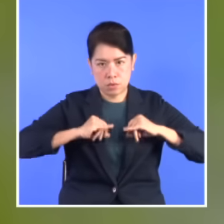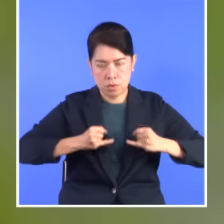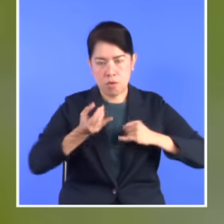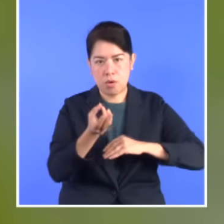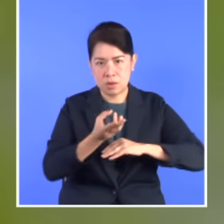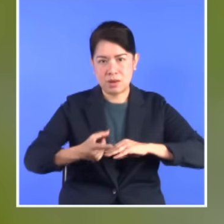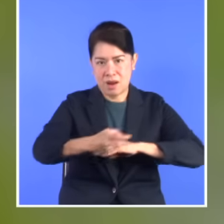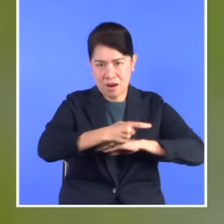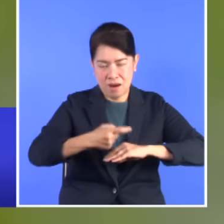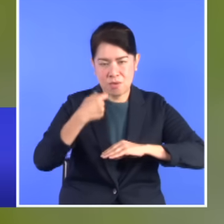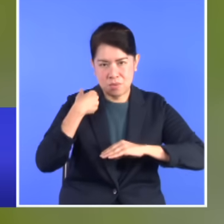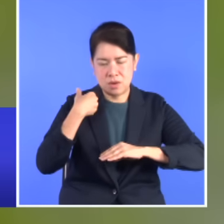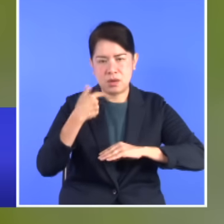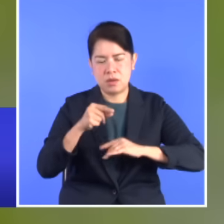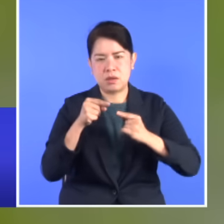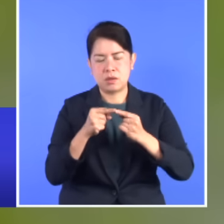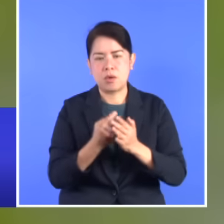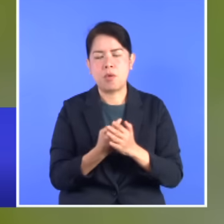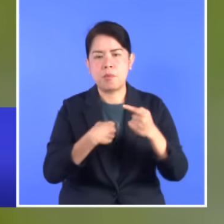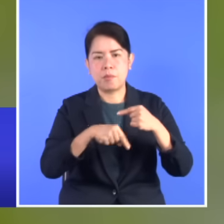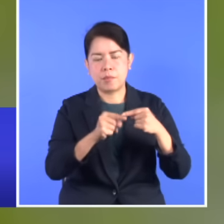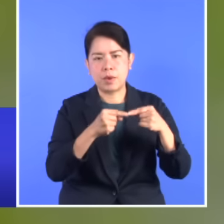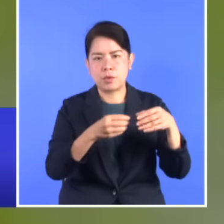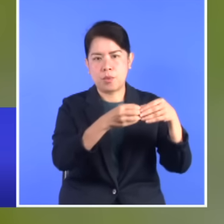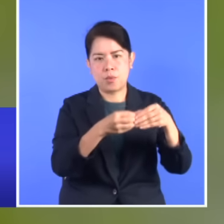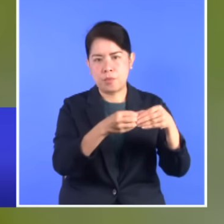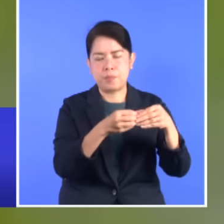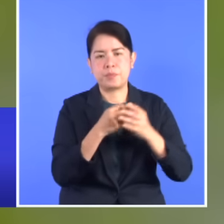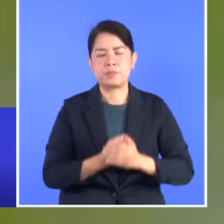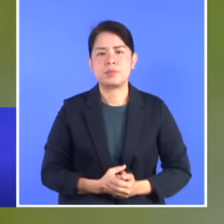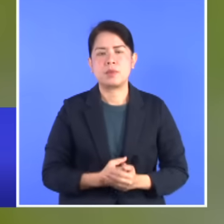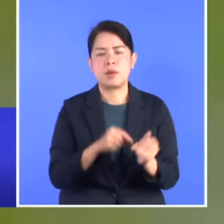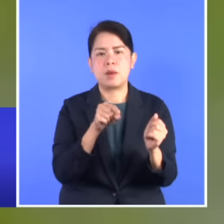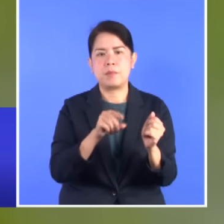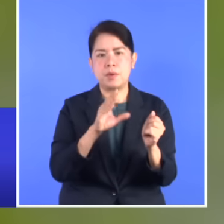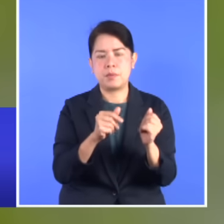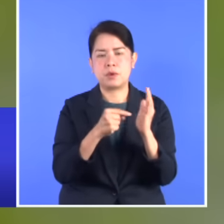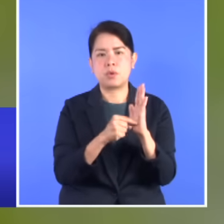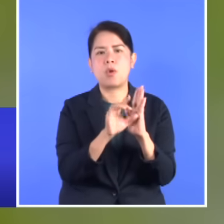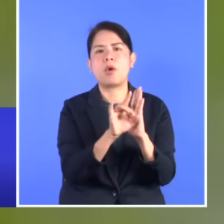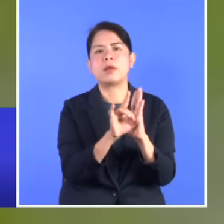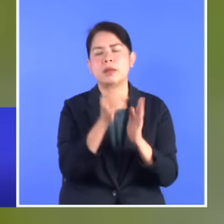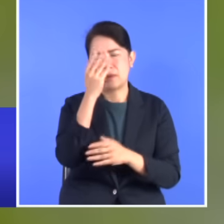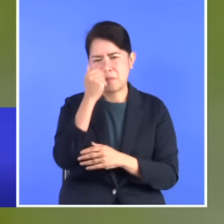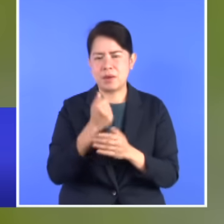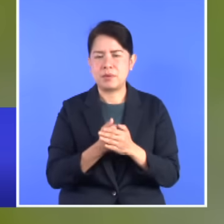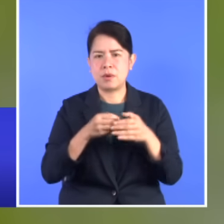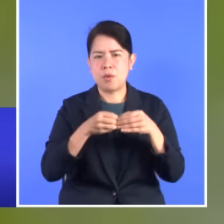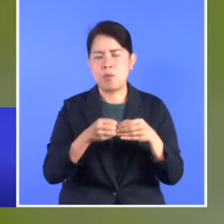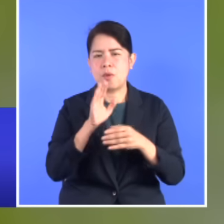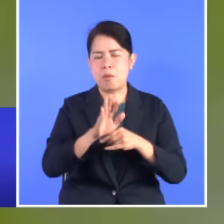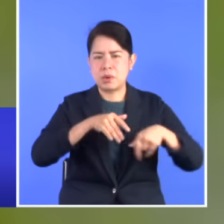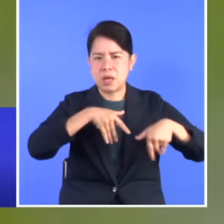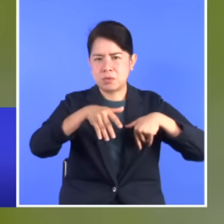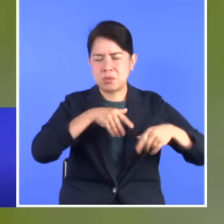นไปรวมตัวกันอยู่ที่ทุ่งนาบ้านป่ายางตำบลขอนแก่นอำเภอเมืองจังหวัดร้อยเอ็ดเนื่องจากว่าเดือดร้อนในแต่ละ